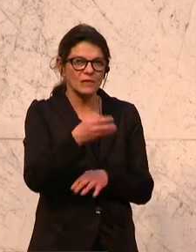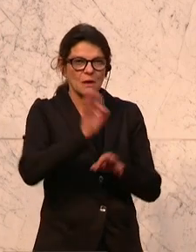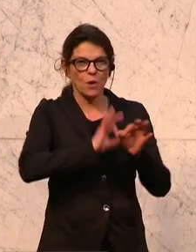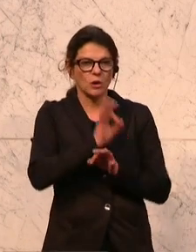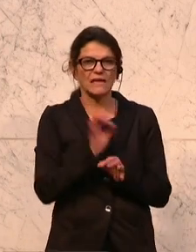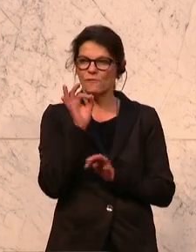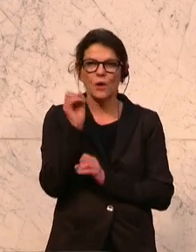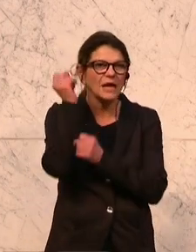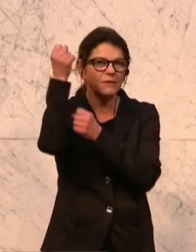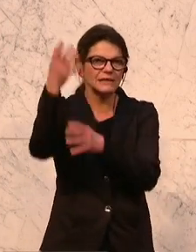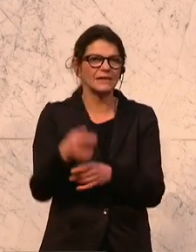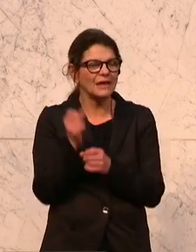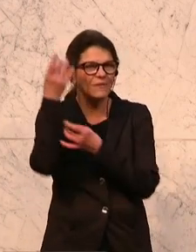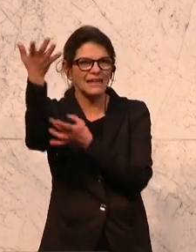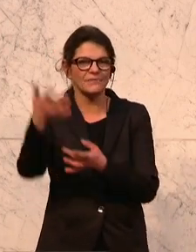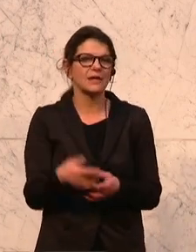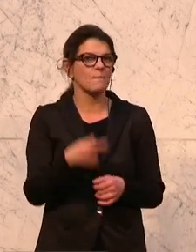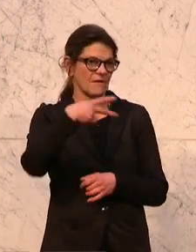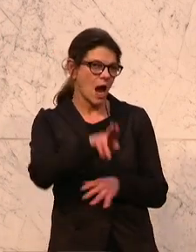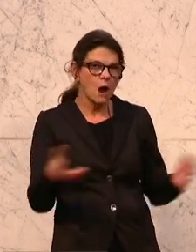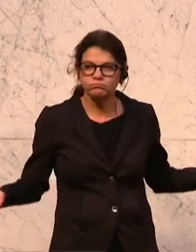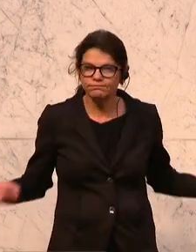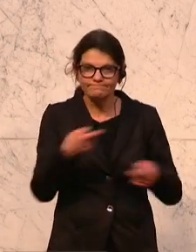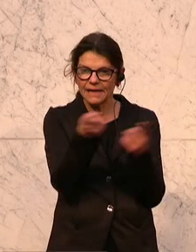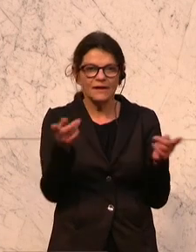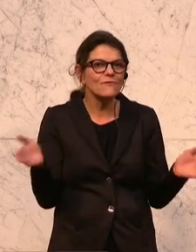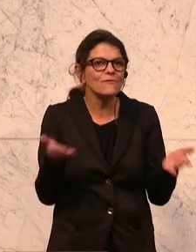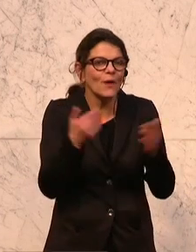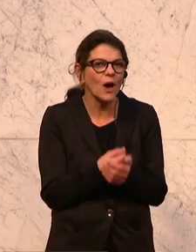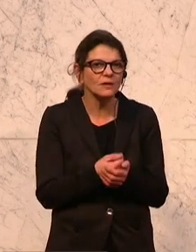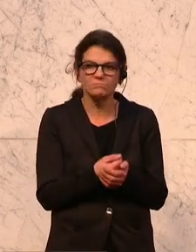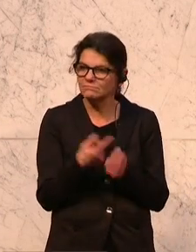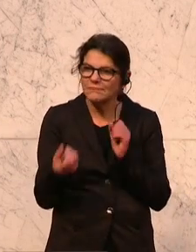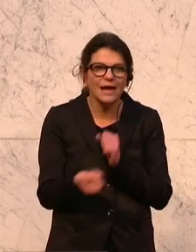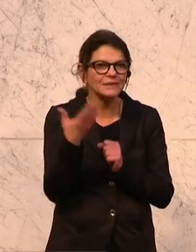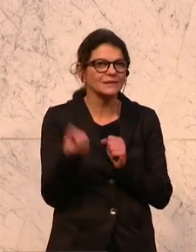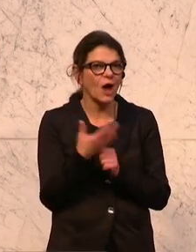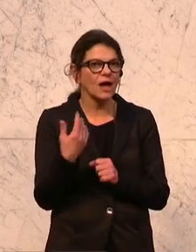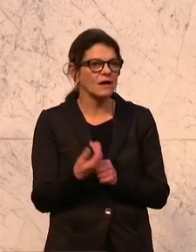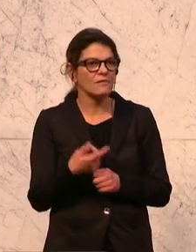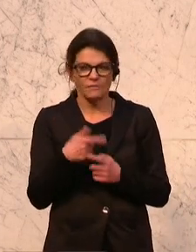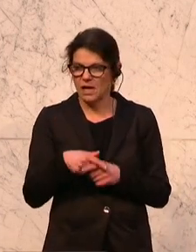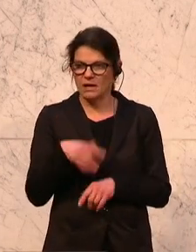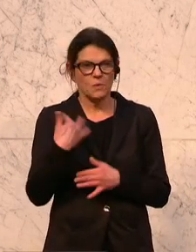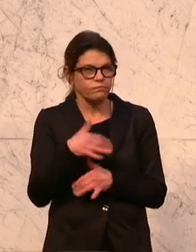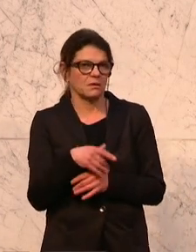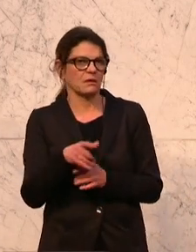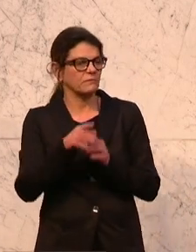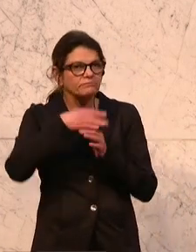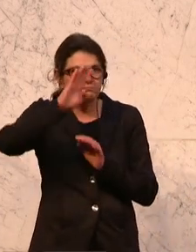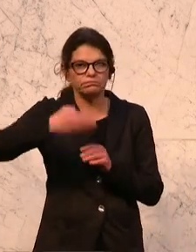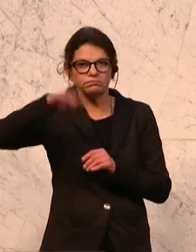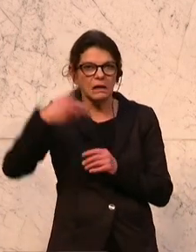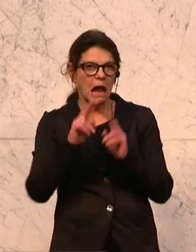30% auf 45% für die innovative PV. Also Sie fördern die Erzeugung hochvolatiler Energie und vergessen